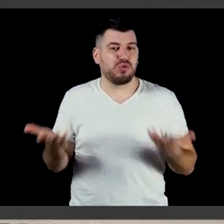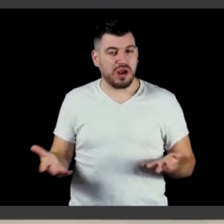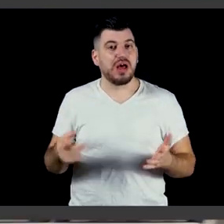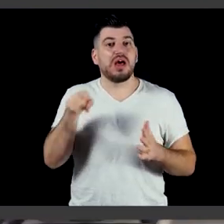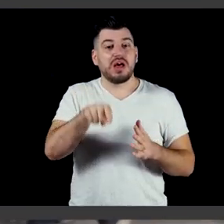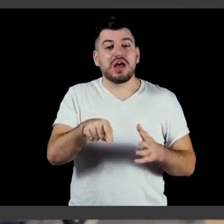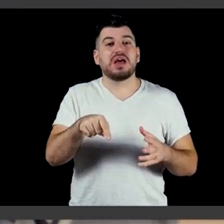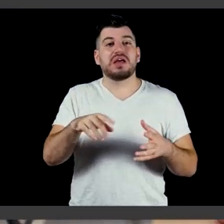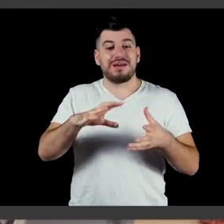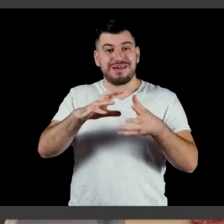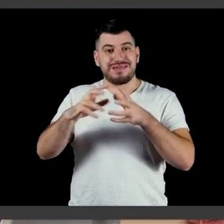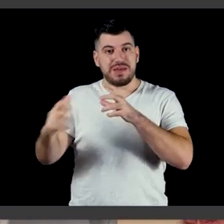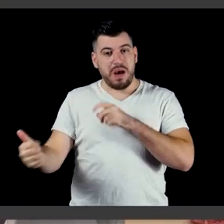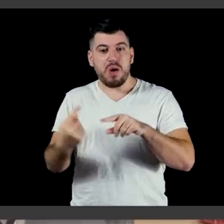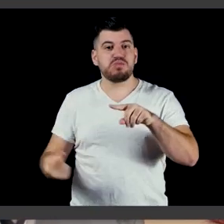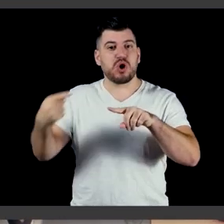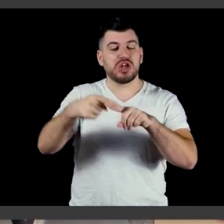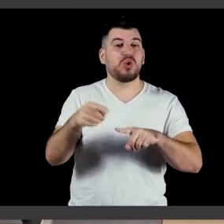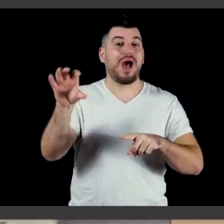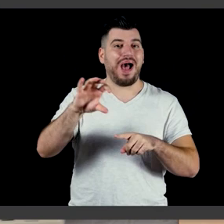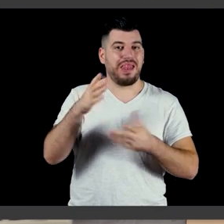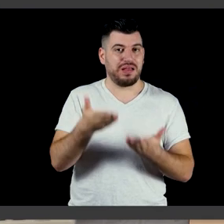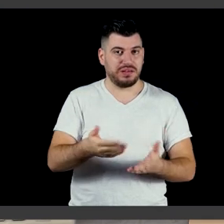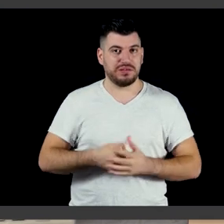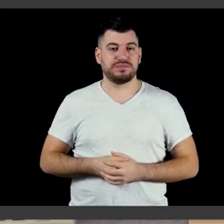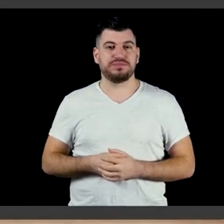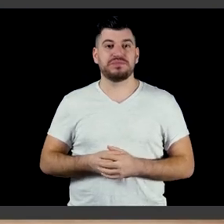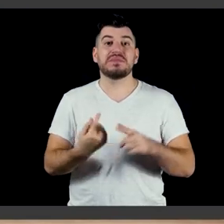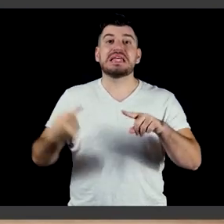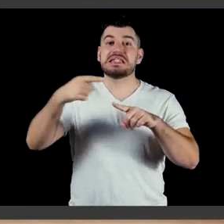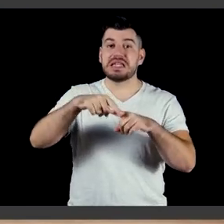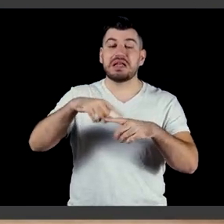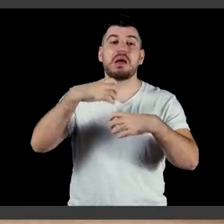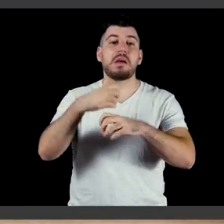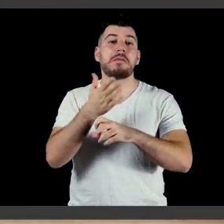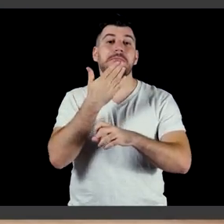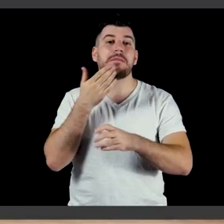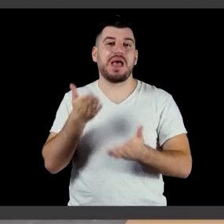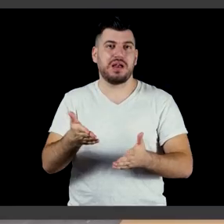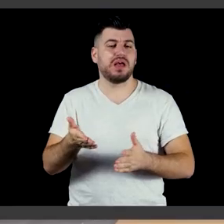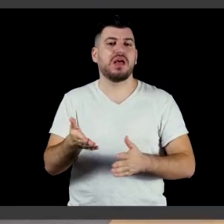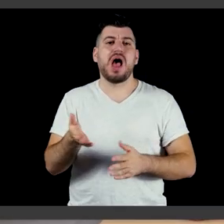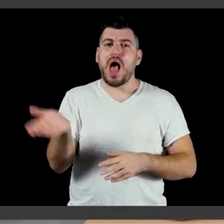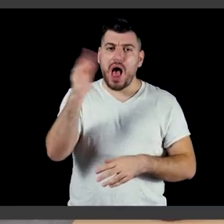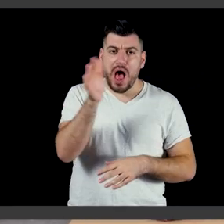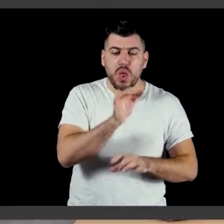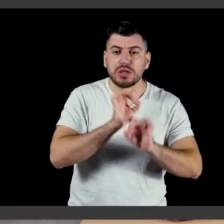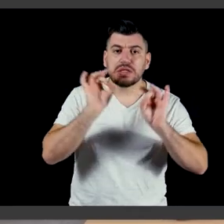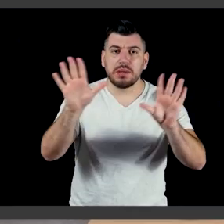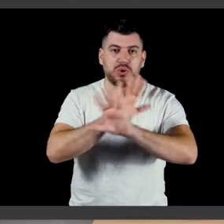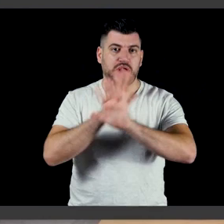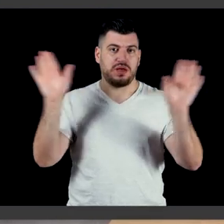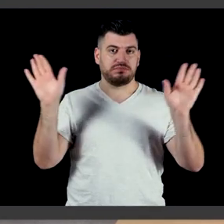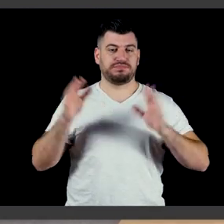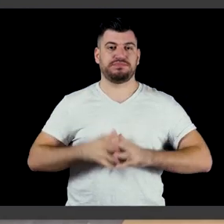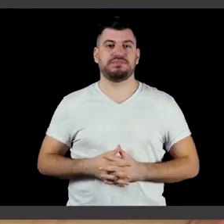λεπτάκια. Λοιπόν, και αυτό που θα κάνω είναι το εξής. Πάω πάνω από το κιμά μου και θα προσθέσω αλάτι και πιπέρι,